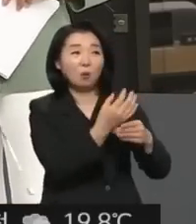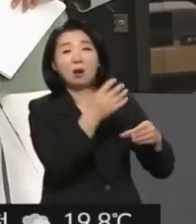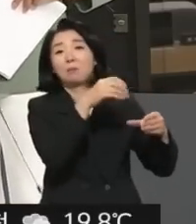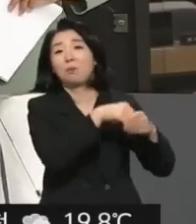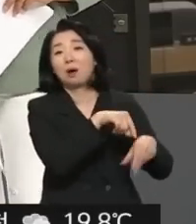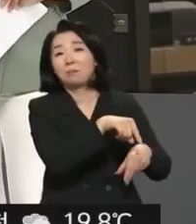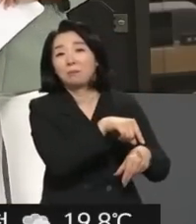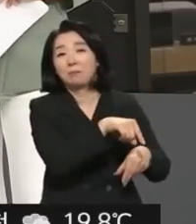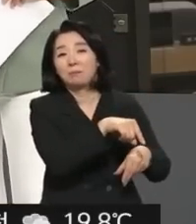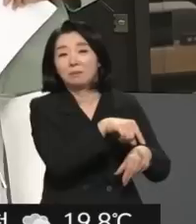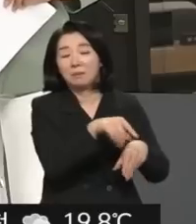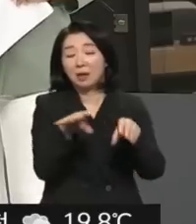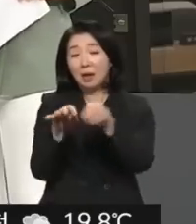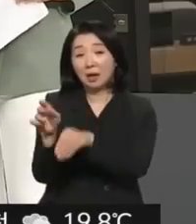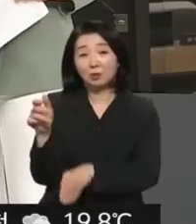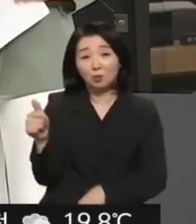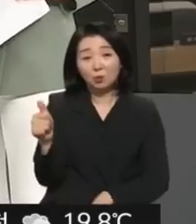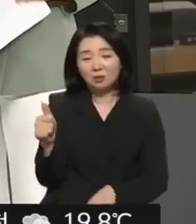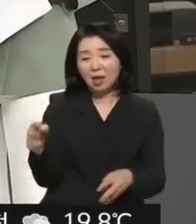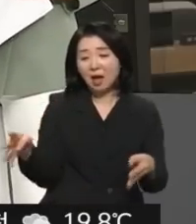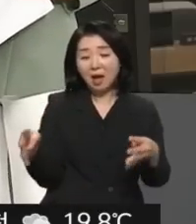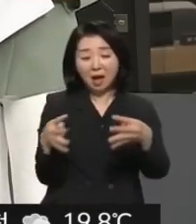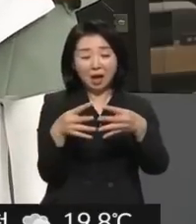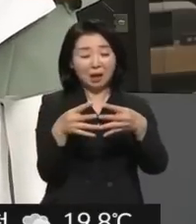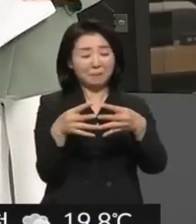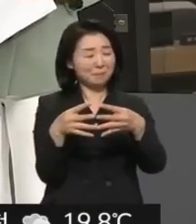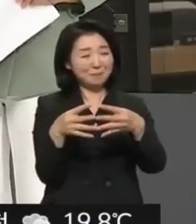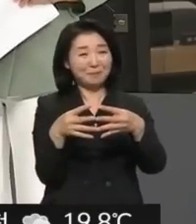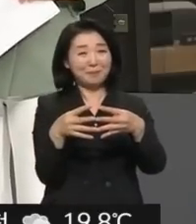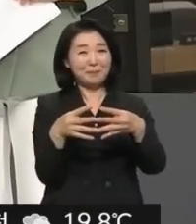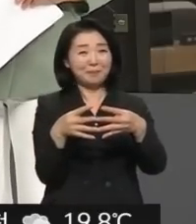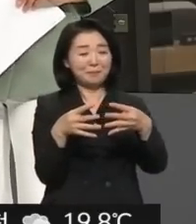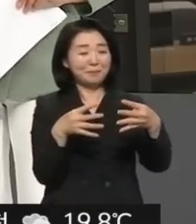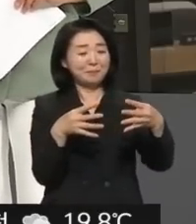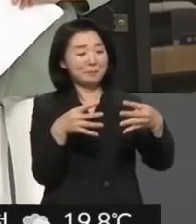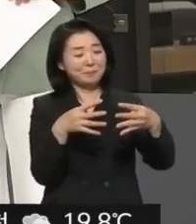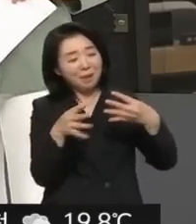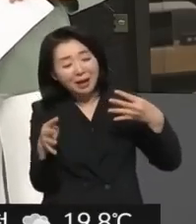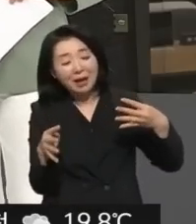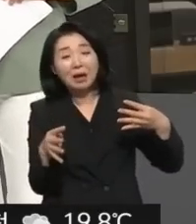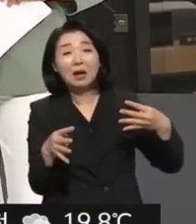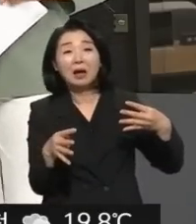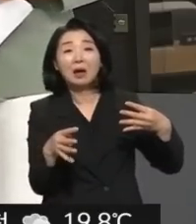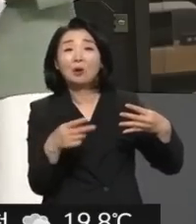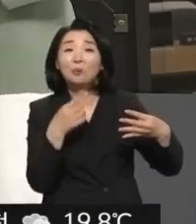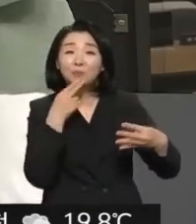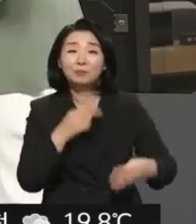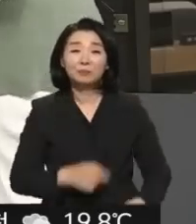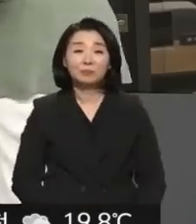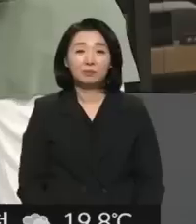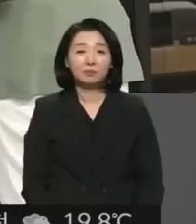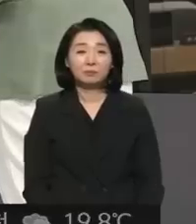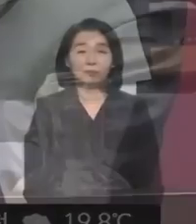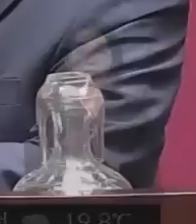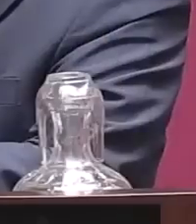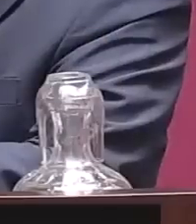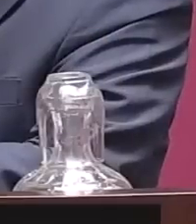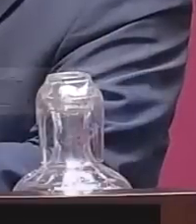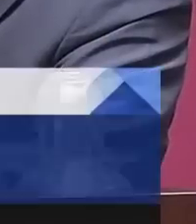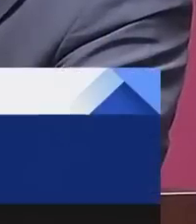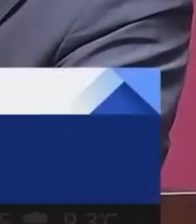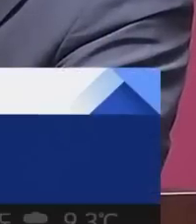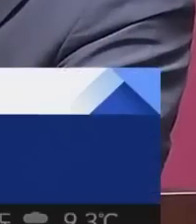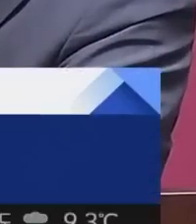말도 했는데요. 한 총리는 합의가 타결될 뻔한 적이 없었다 반박을 했습니다. 윤